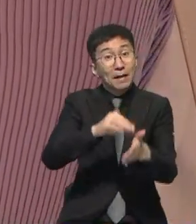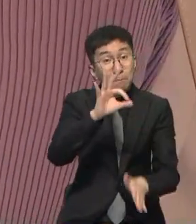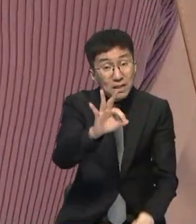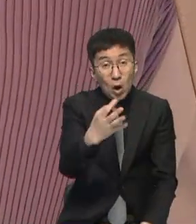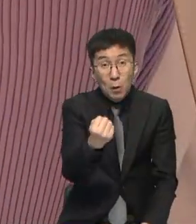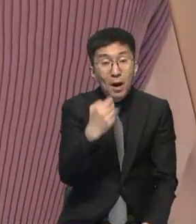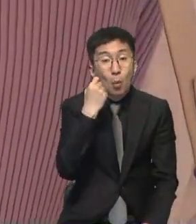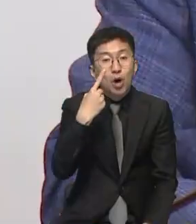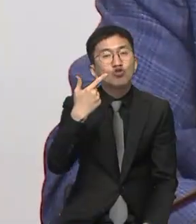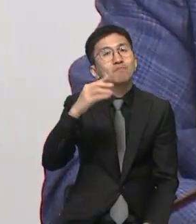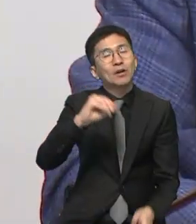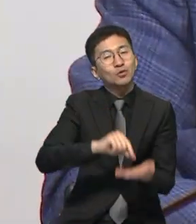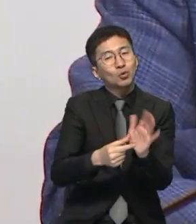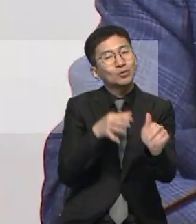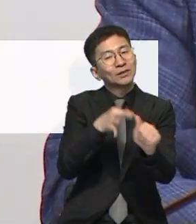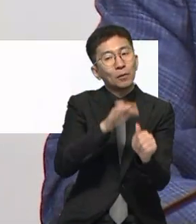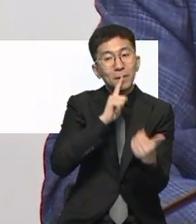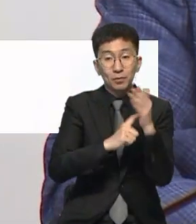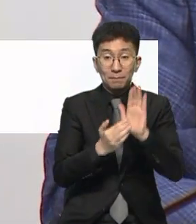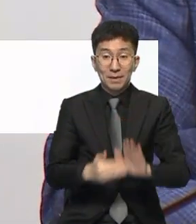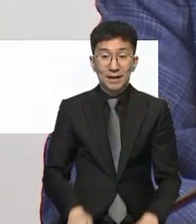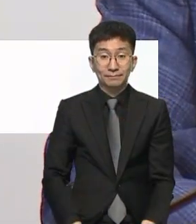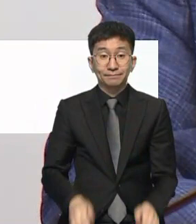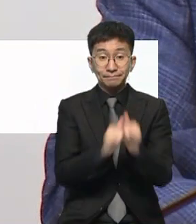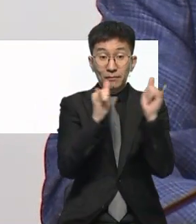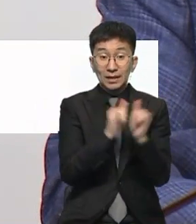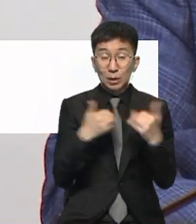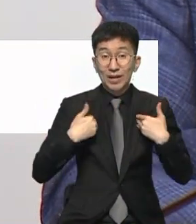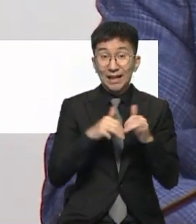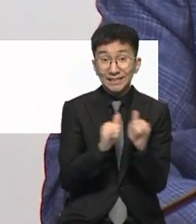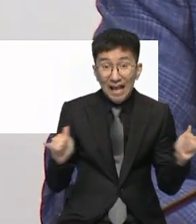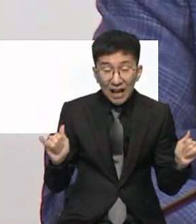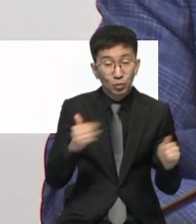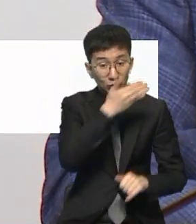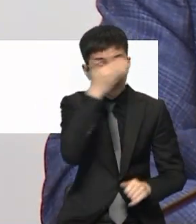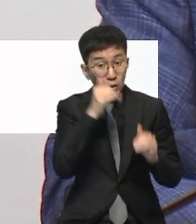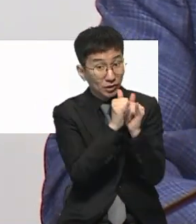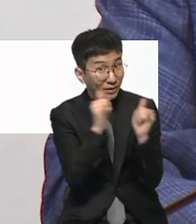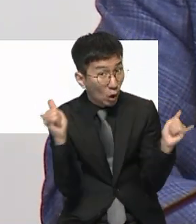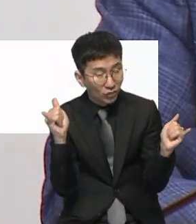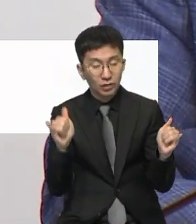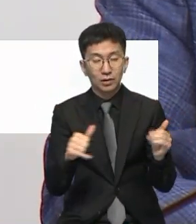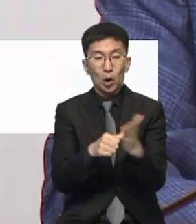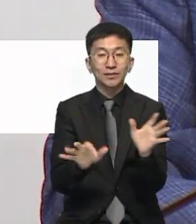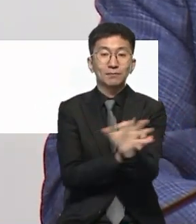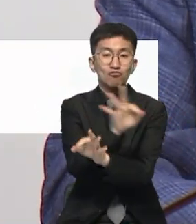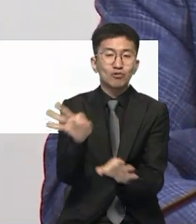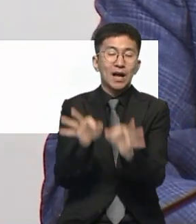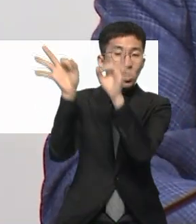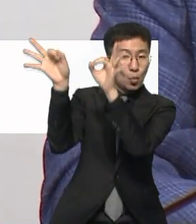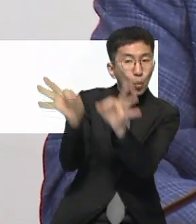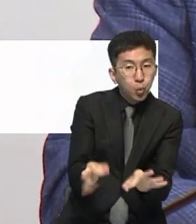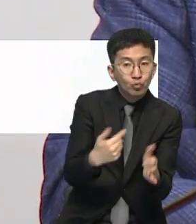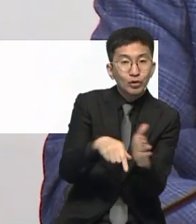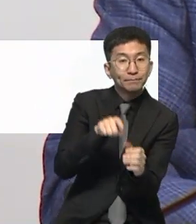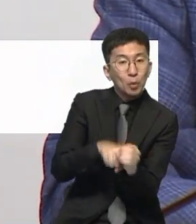예산을 신설할 계획입니다. 사회적 약자와 미래 세대 그리고 물가 안정에